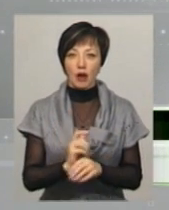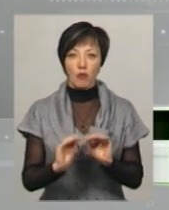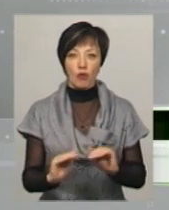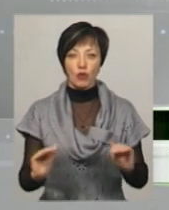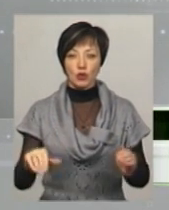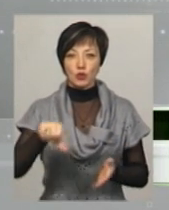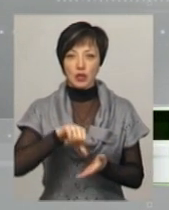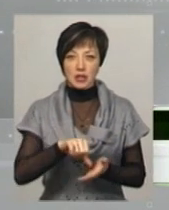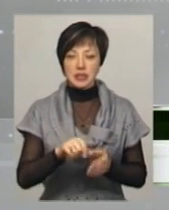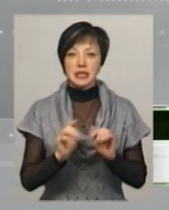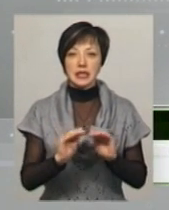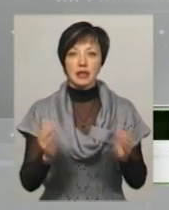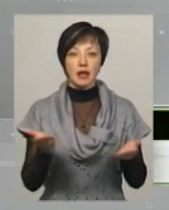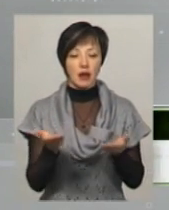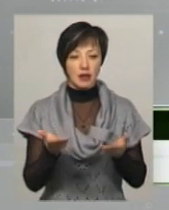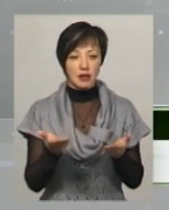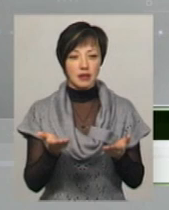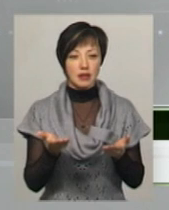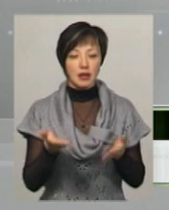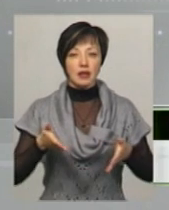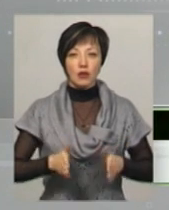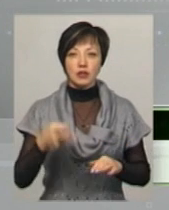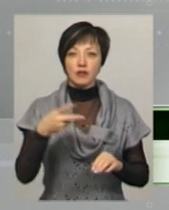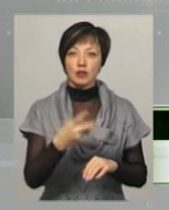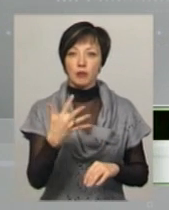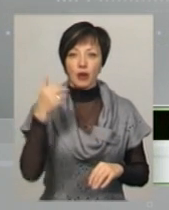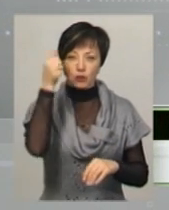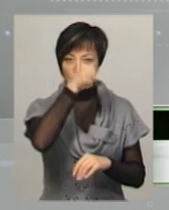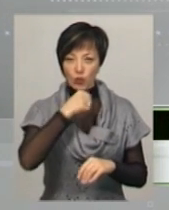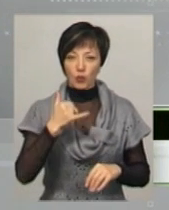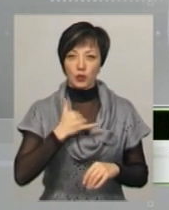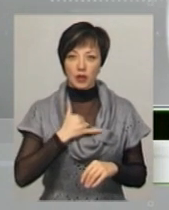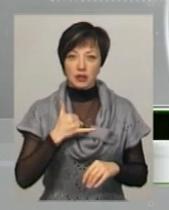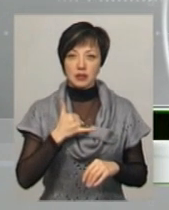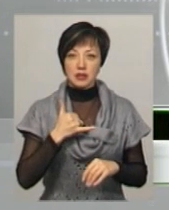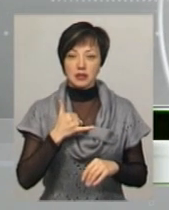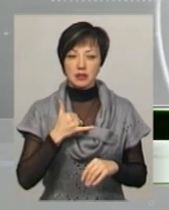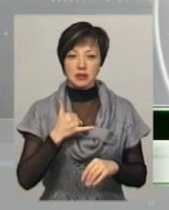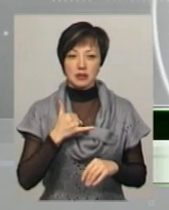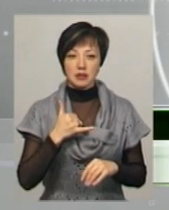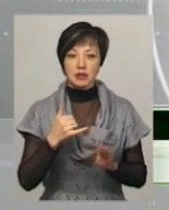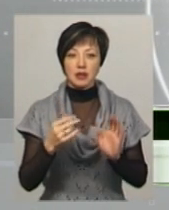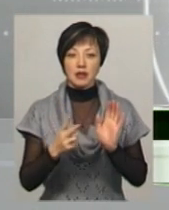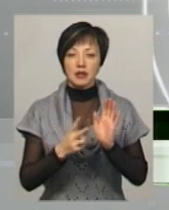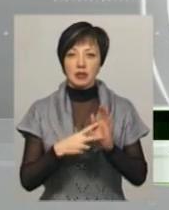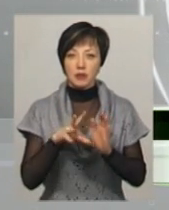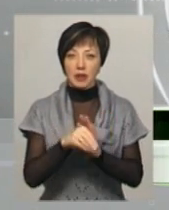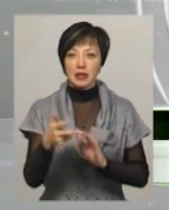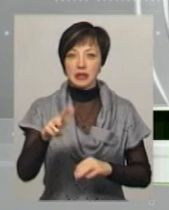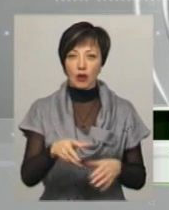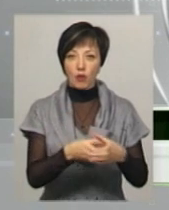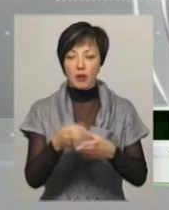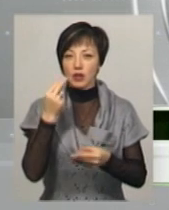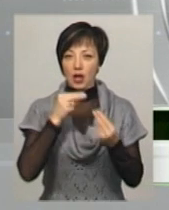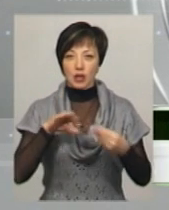учасники – це дітки, які народжені 2005 року. У нас в сімерку зайшло 3 наших команди. Це найкращий результат. Якщо